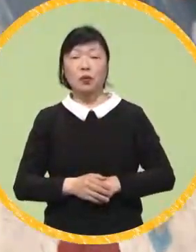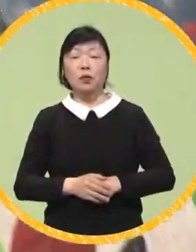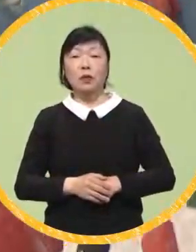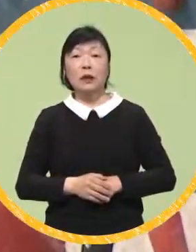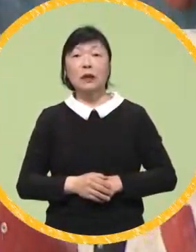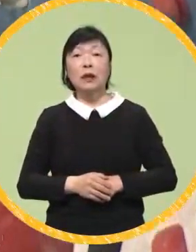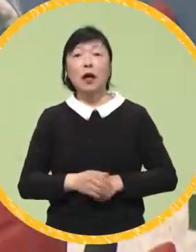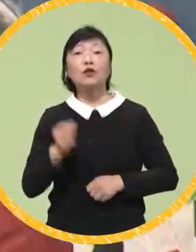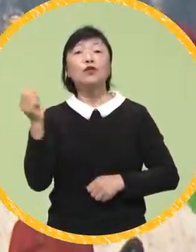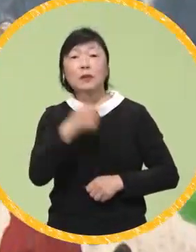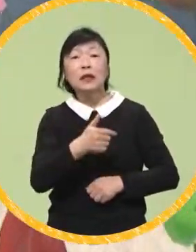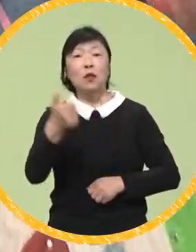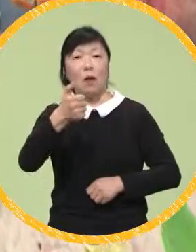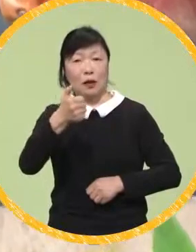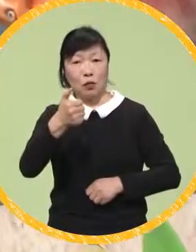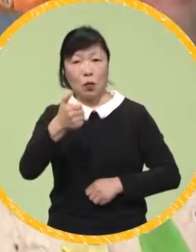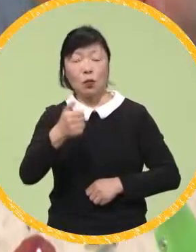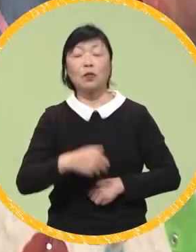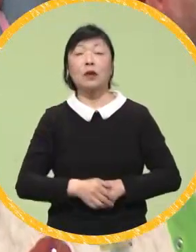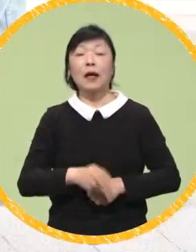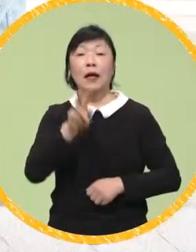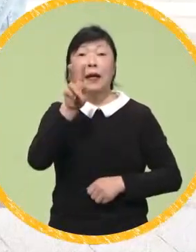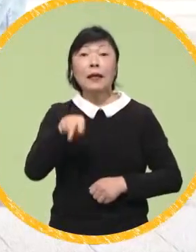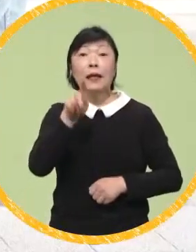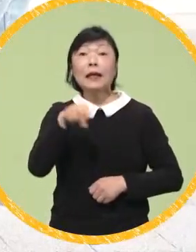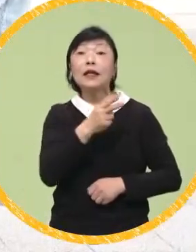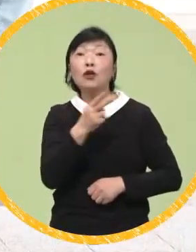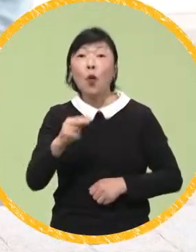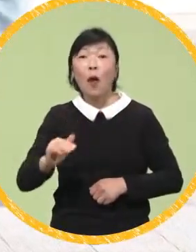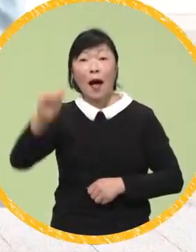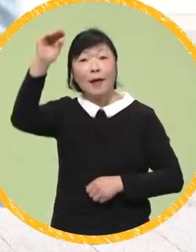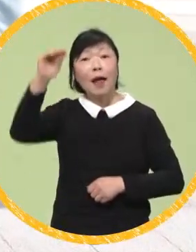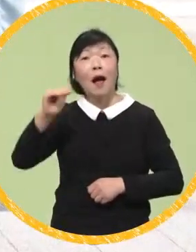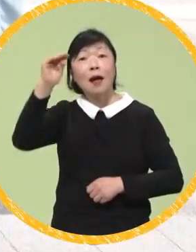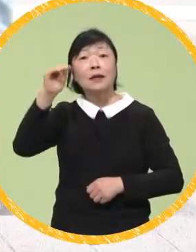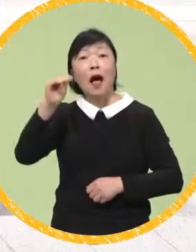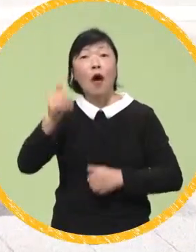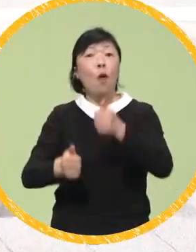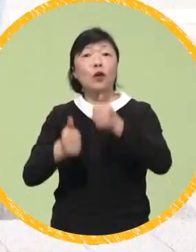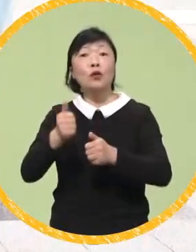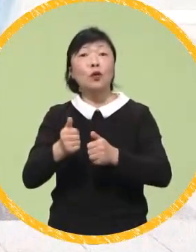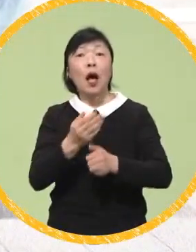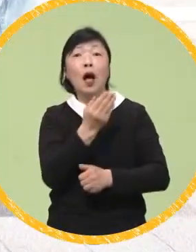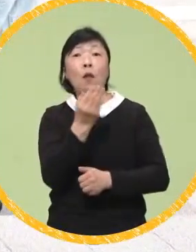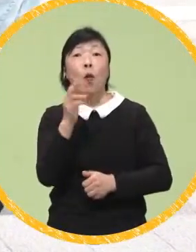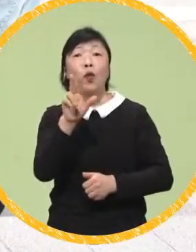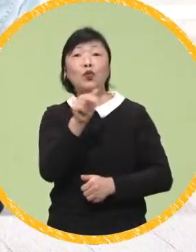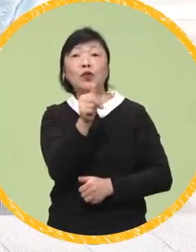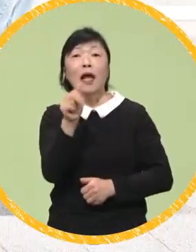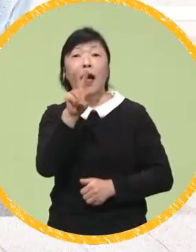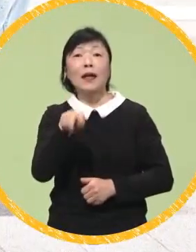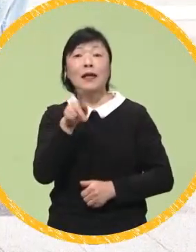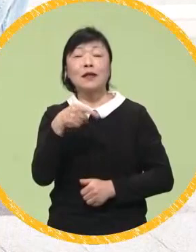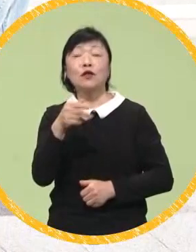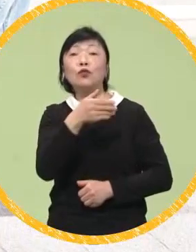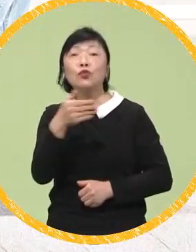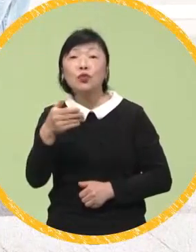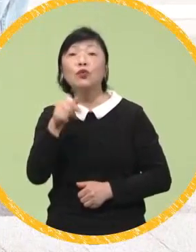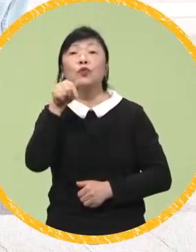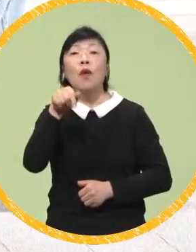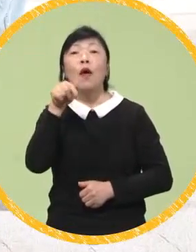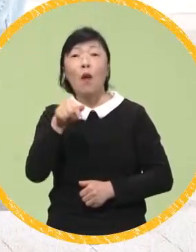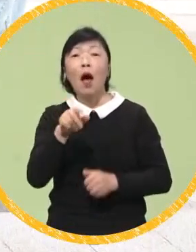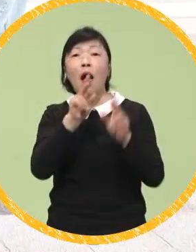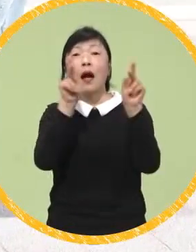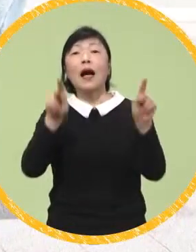スピードはスピードを競ったりとかですねリードは高さを競うんですが子供ボルダリングについてはあの課題を設定し